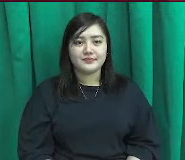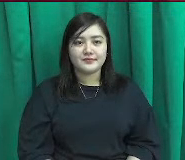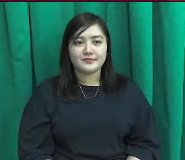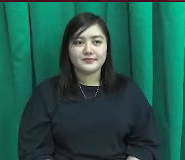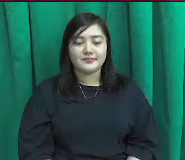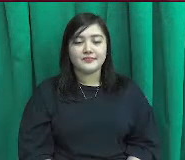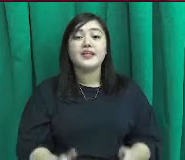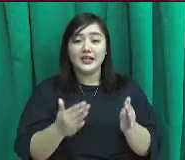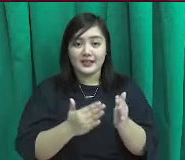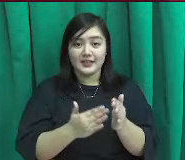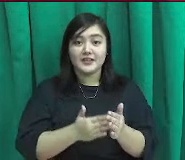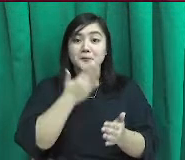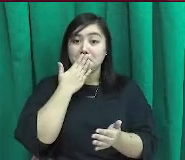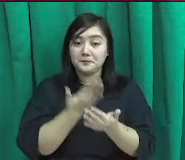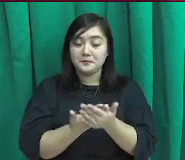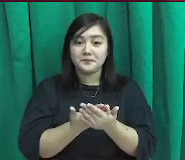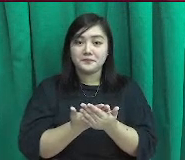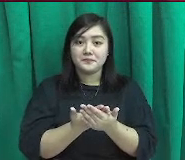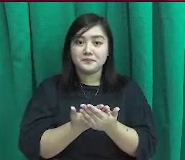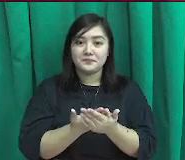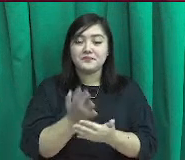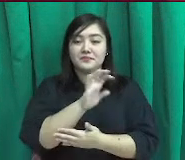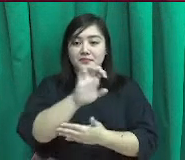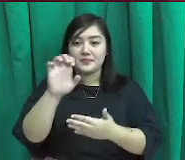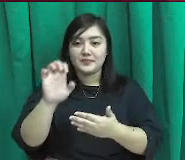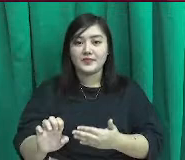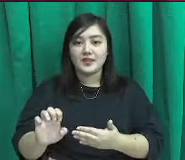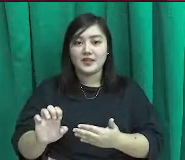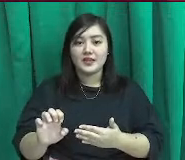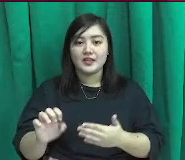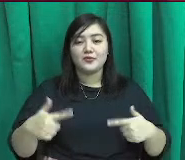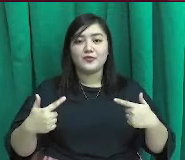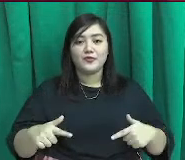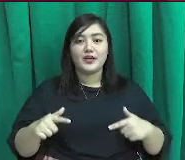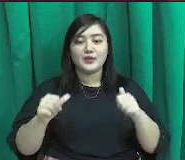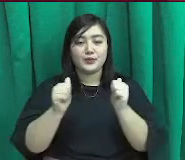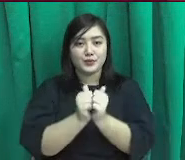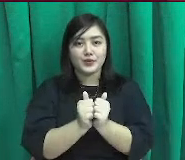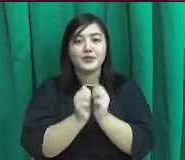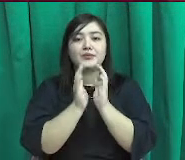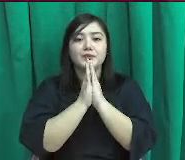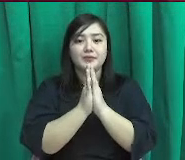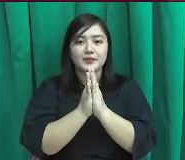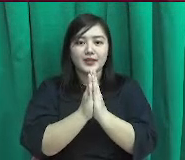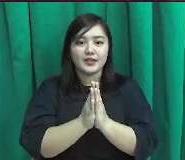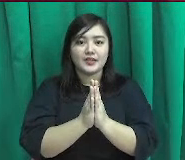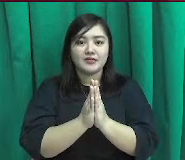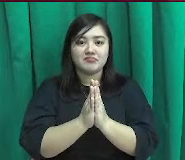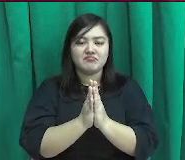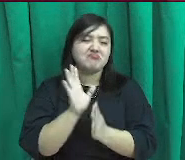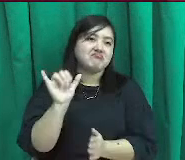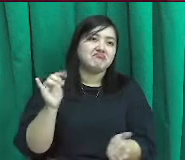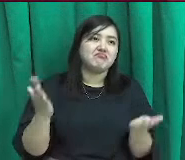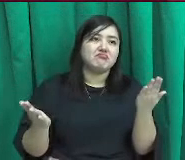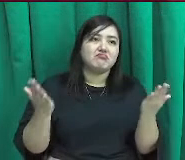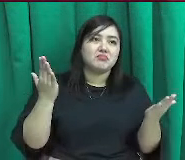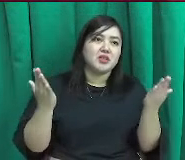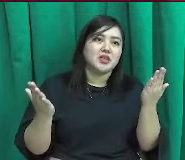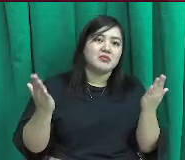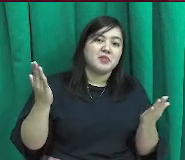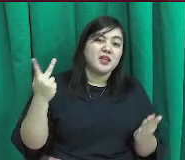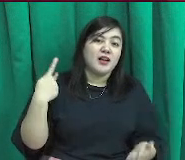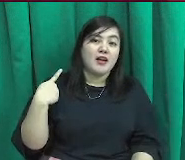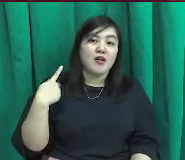course, maaring may hindi mag-give in. Well, titigas pa ba sa Diyos yan? Yeah. Yeah. That's the point. Yes. Titigas pa ba sa Diyos